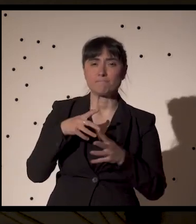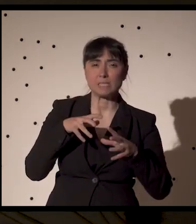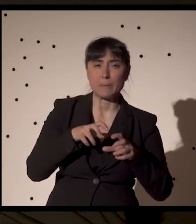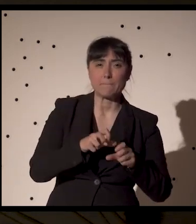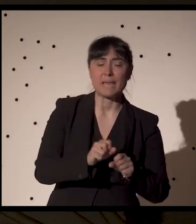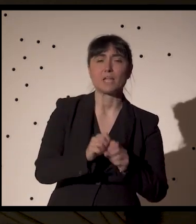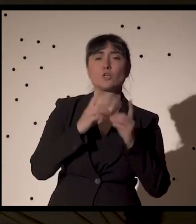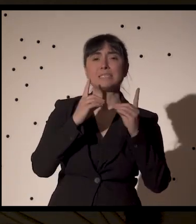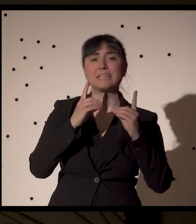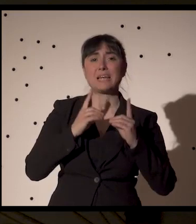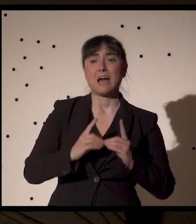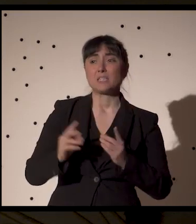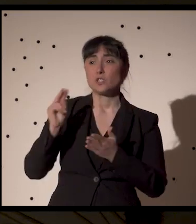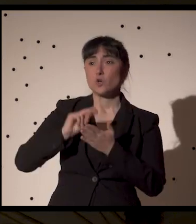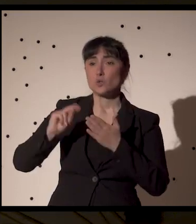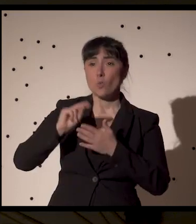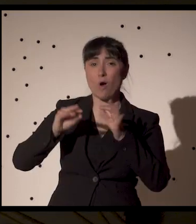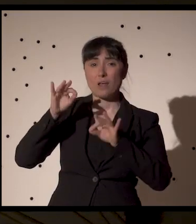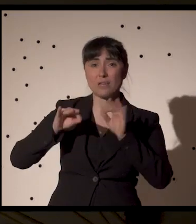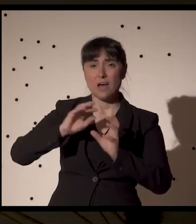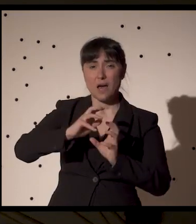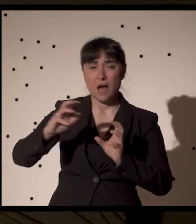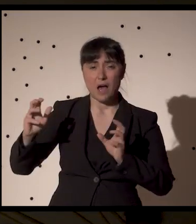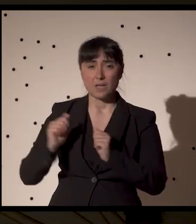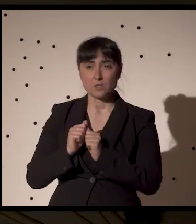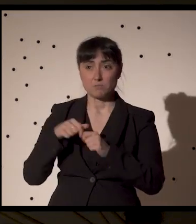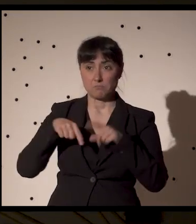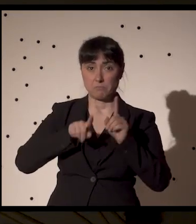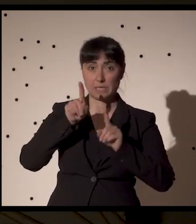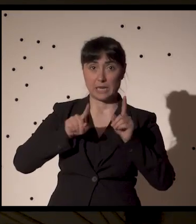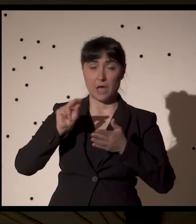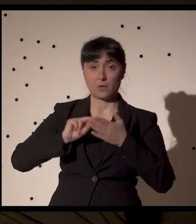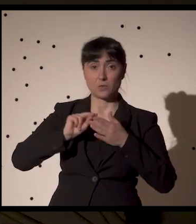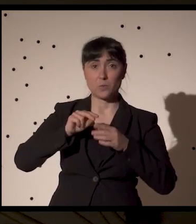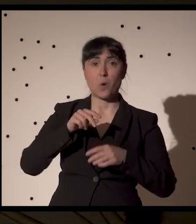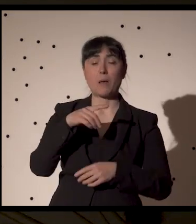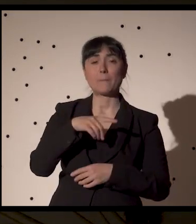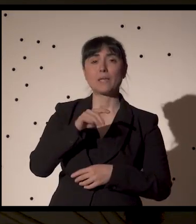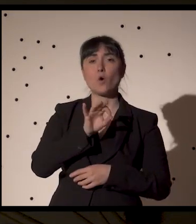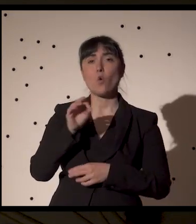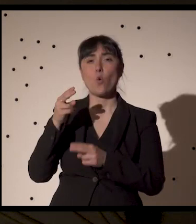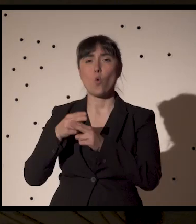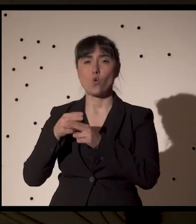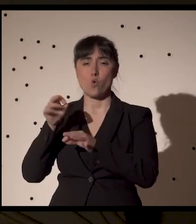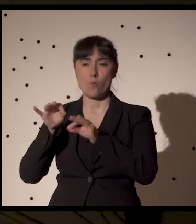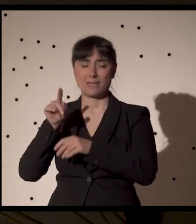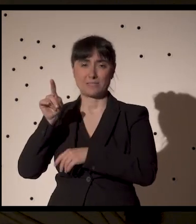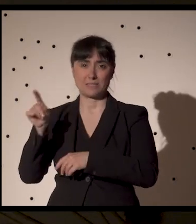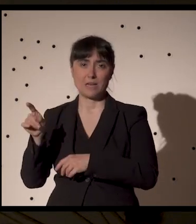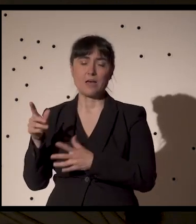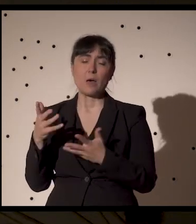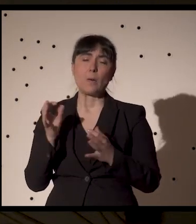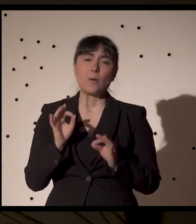scuole di teatro italiano della scuola del piccolo all'accademia di Roma Antonio ha deciso di rimettere mano a un progetto pedagogico